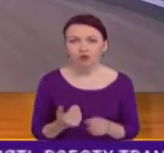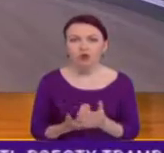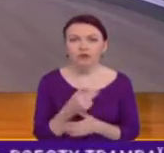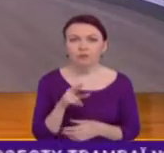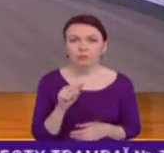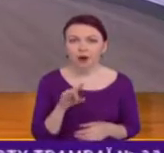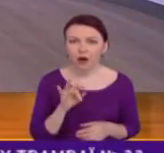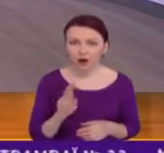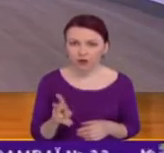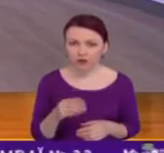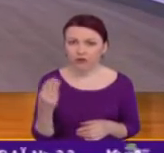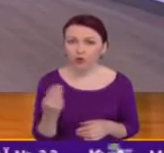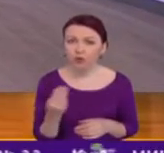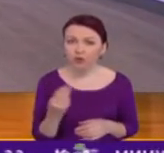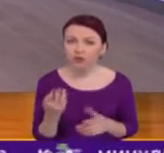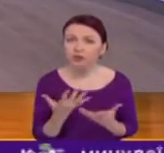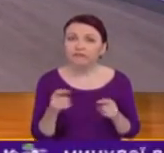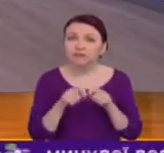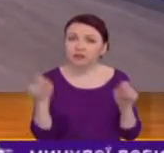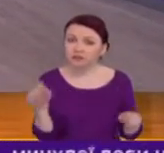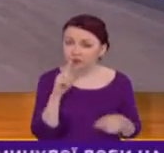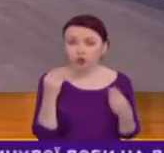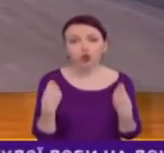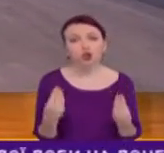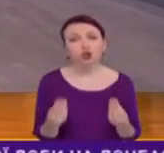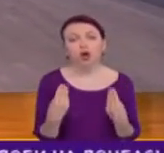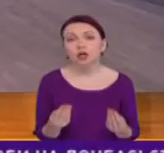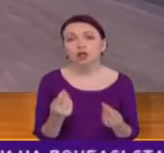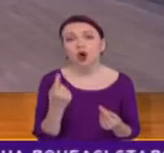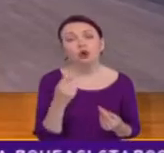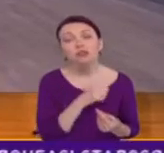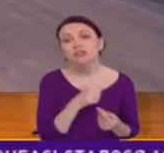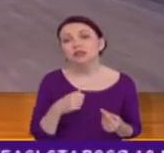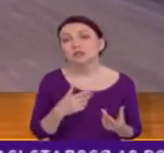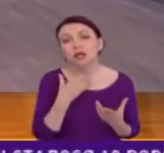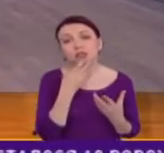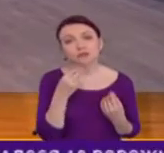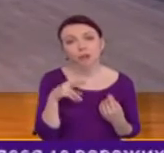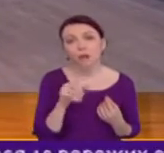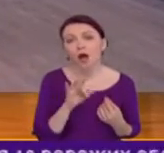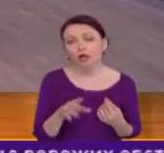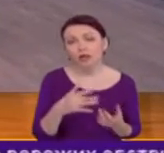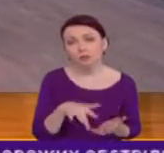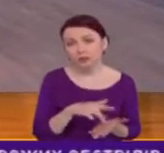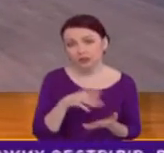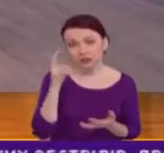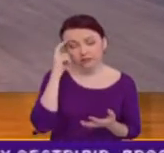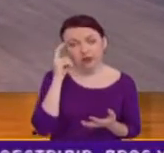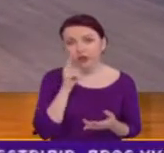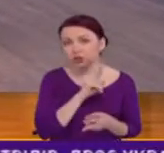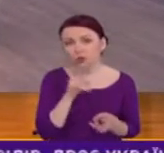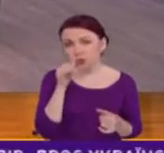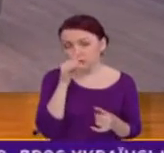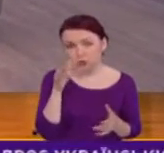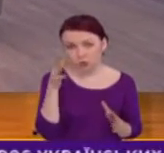парку на Троєщині, який відкрився, шикарний. Один із самих красивих парків у місті Києві. Ніхто не міг зрозуміти, коли